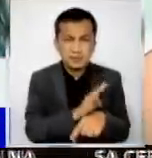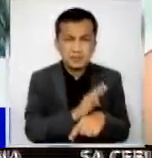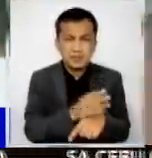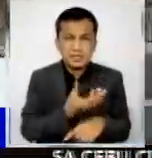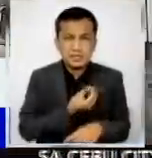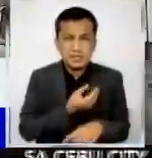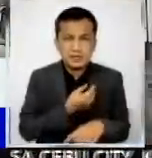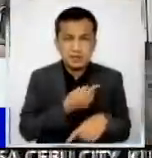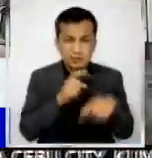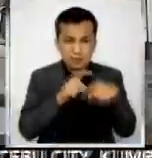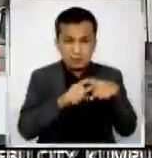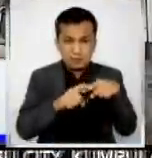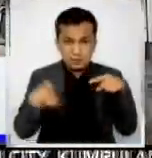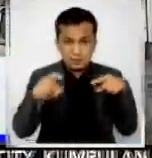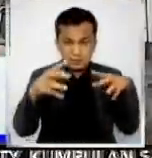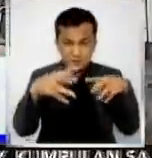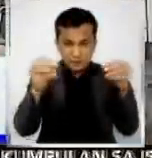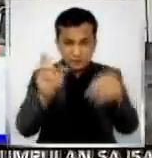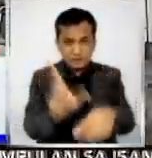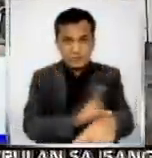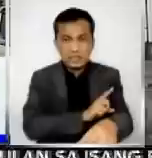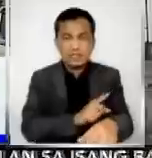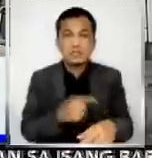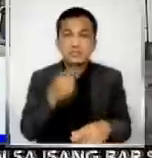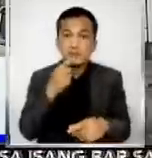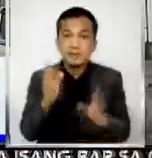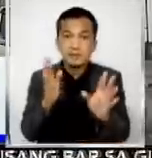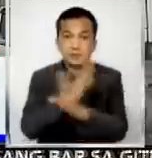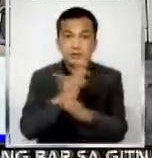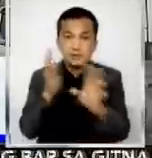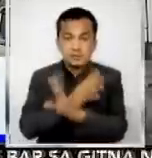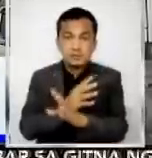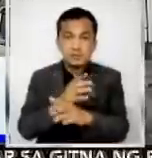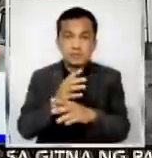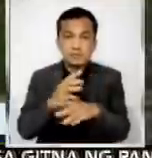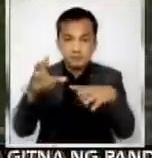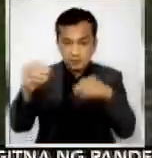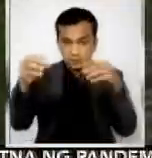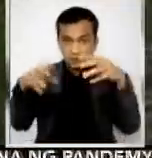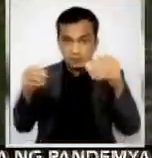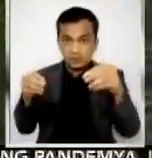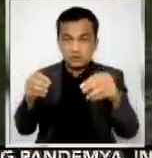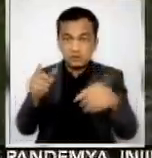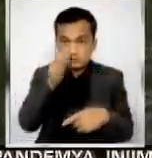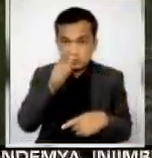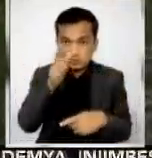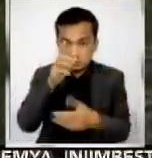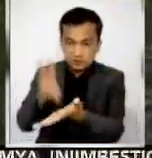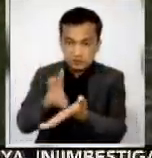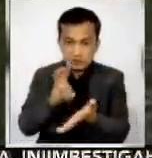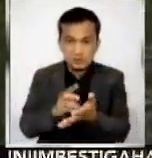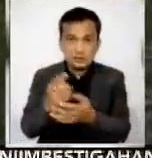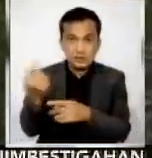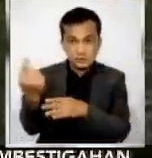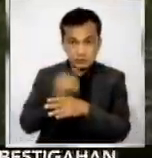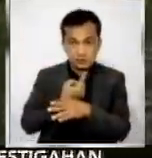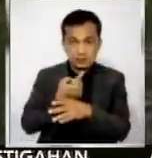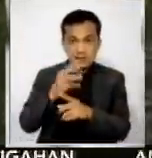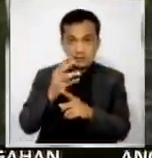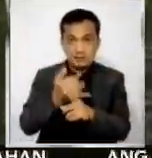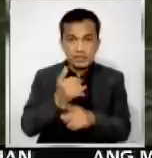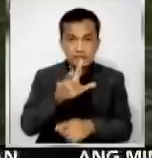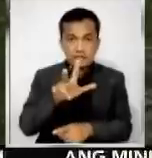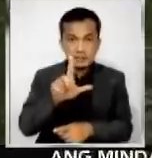ganun. Rotational brownout ang dinanas ng ilang bahagi ng Luzon nitong nakaraang linggo. Halimbawa, noong May 31, kapos ng